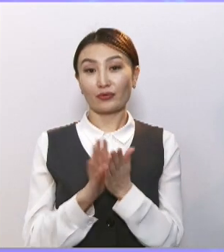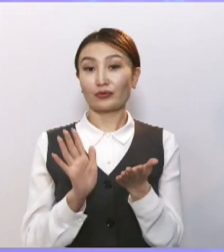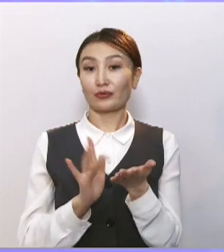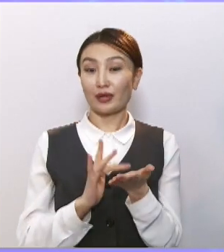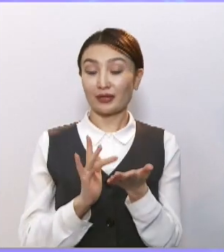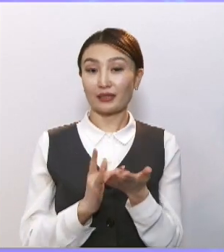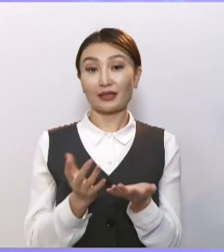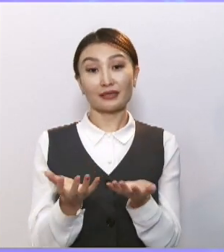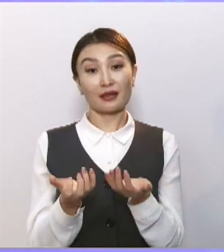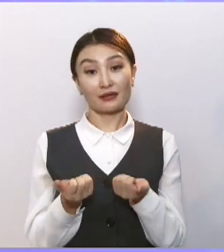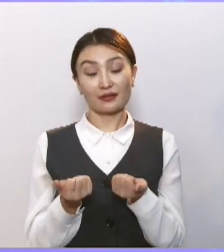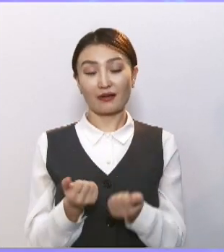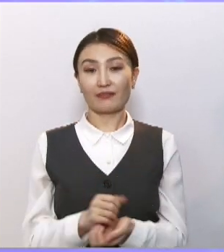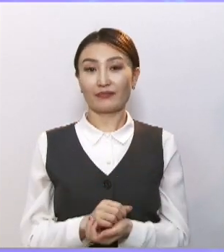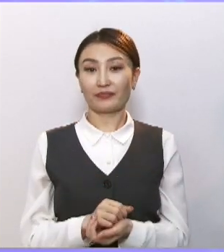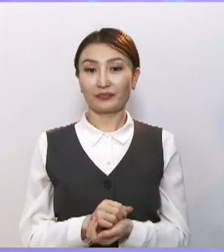куралдарыңарды алгылам.